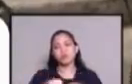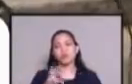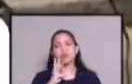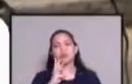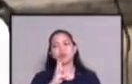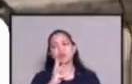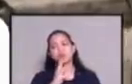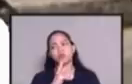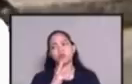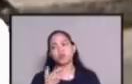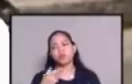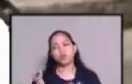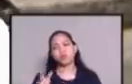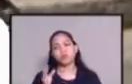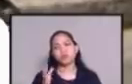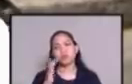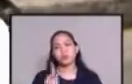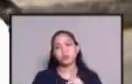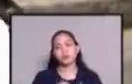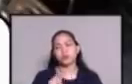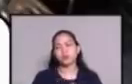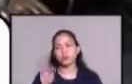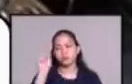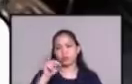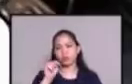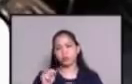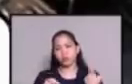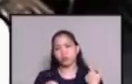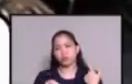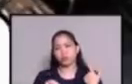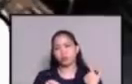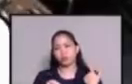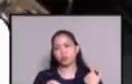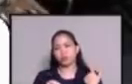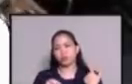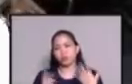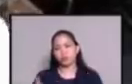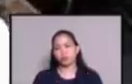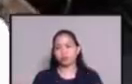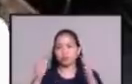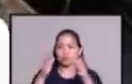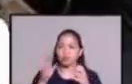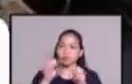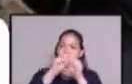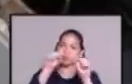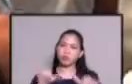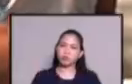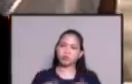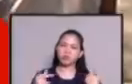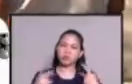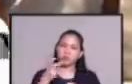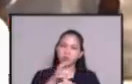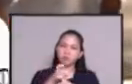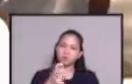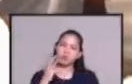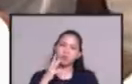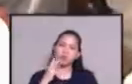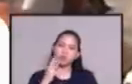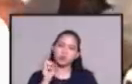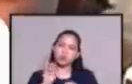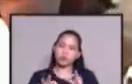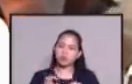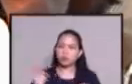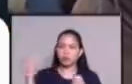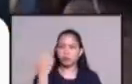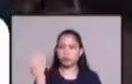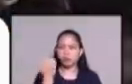naitanong sa kanila ng mga residente. Dapat magkaroon tayo noong tinatawag na tankering system sa mga lugar na talagang mahirap ang tubig na kung in case of